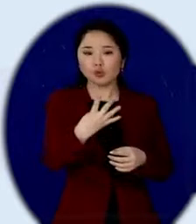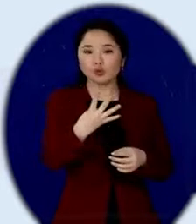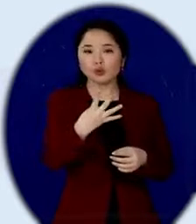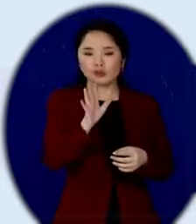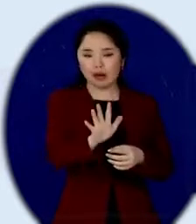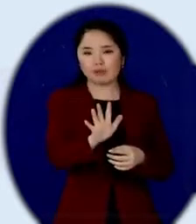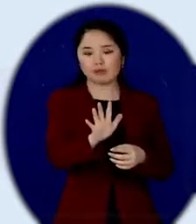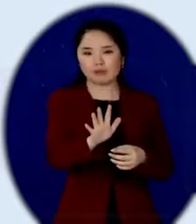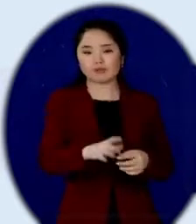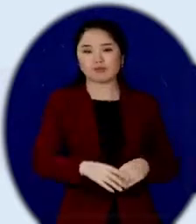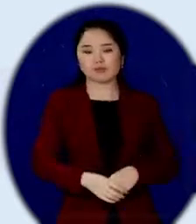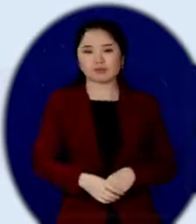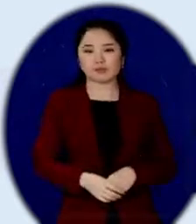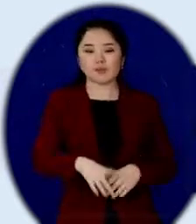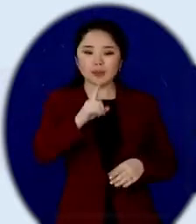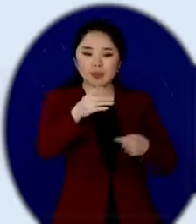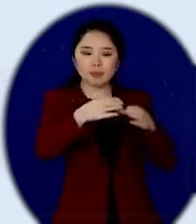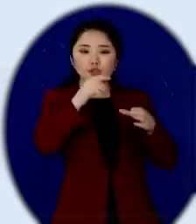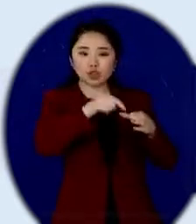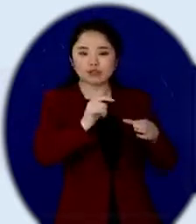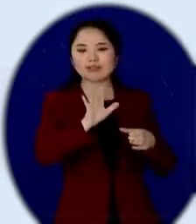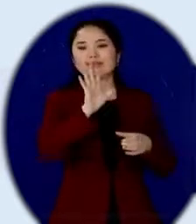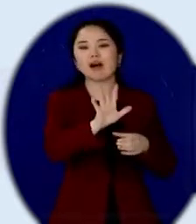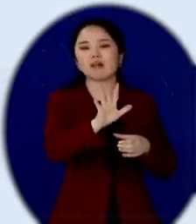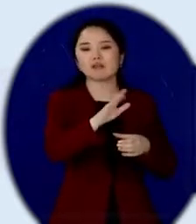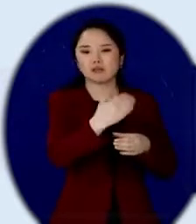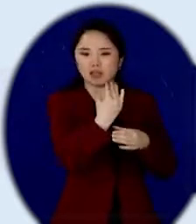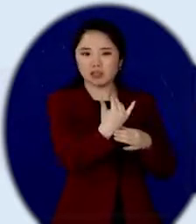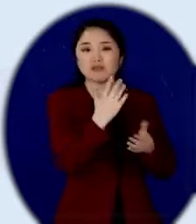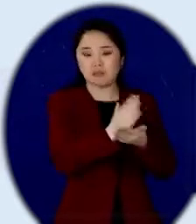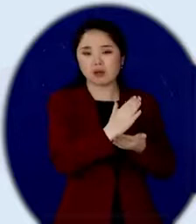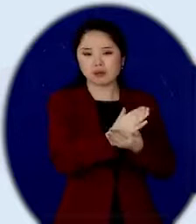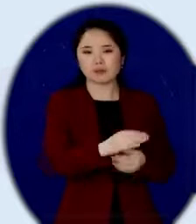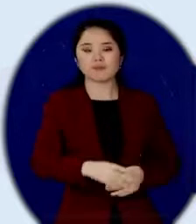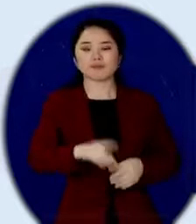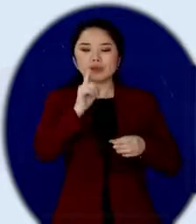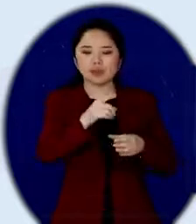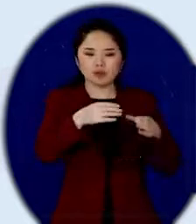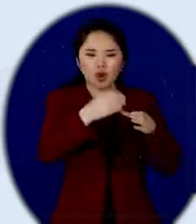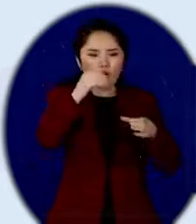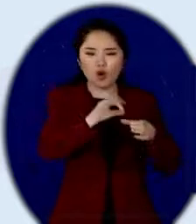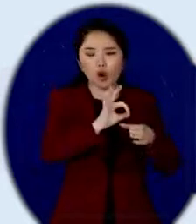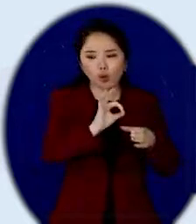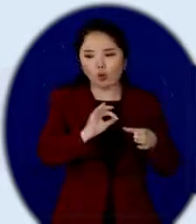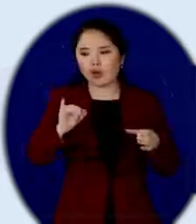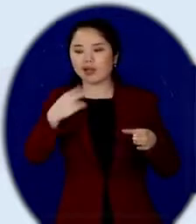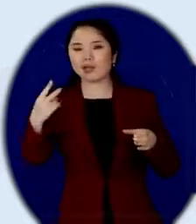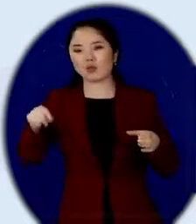дөрөв, тав. Нэг багцад таван цэцэг байна. Гэтэл багцад орч чадаагүй